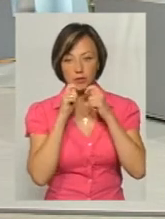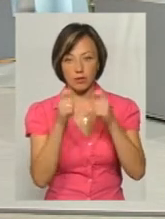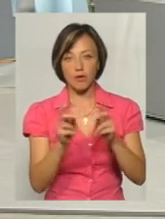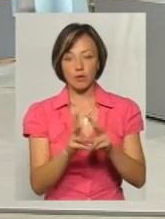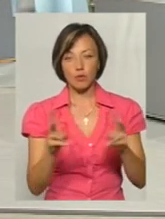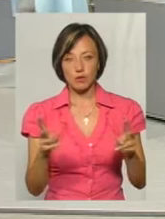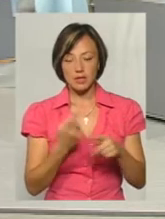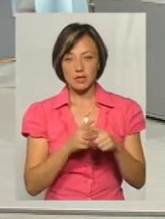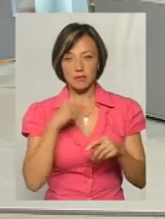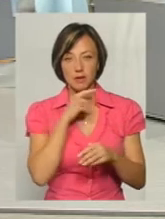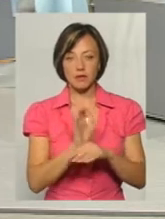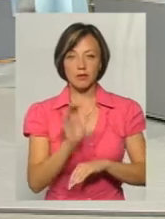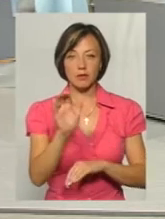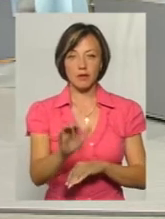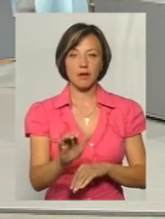комусь, чи відправивши